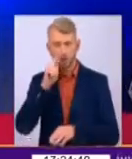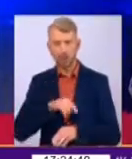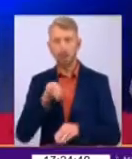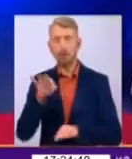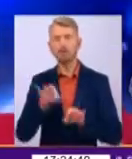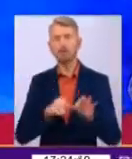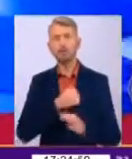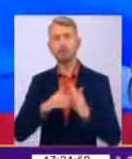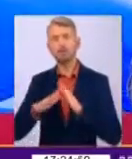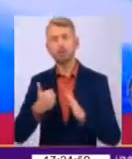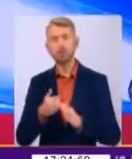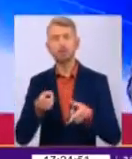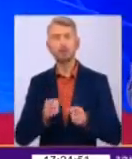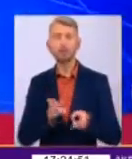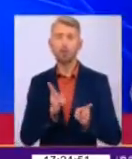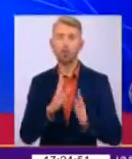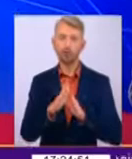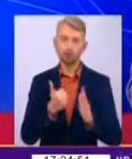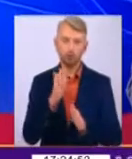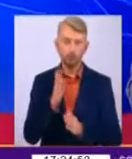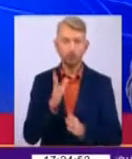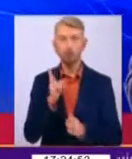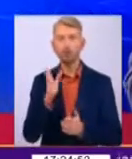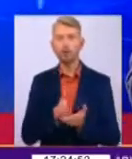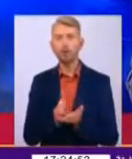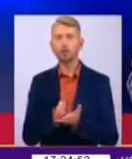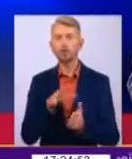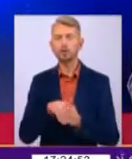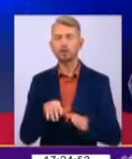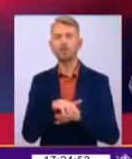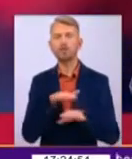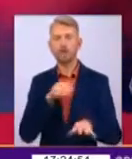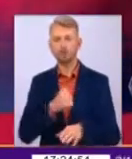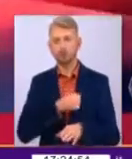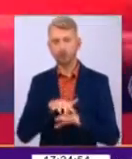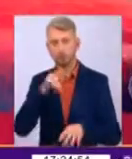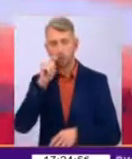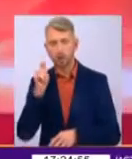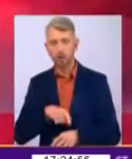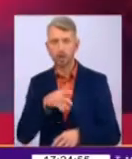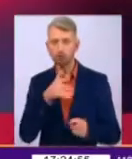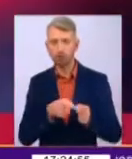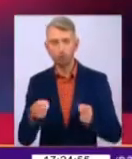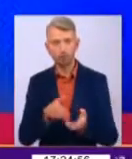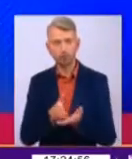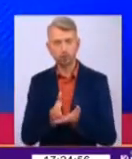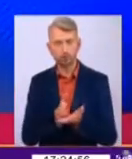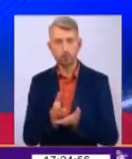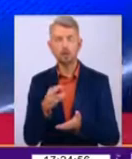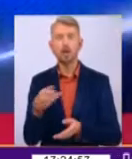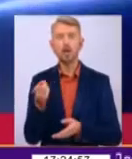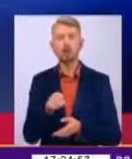осінній призов. Дійсно, кого призвуть, хто буде служити в лавах Збройних сил України строкову службу. Для